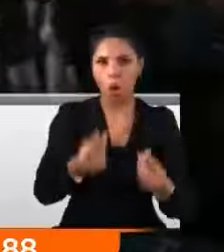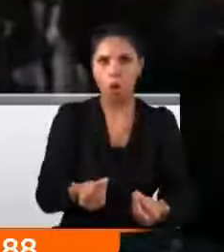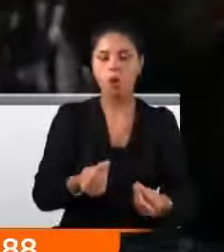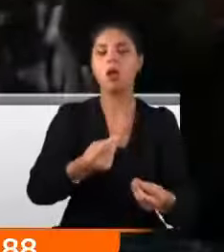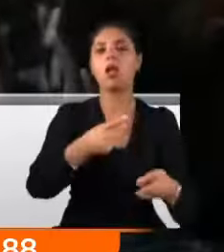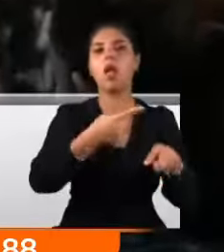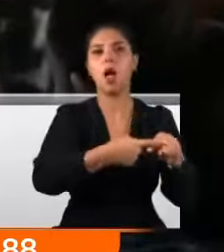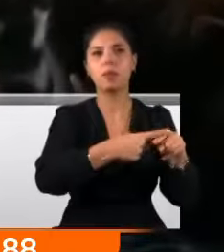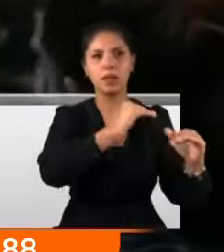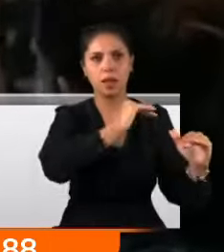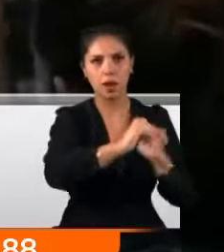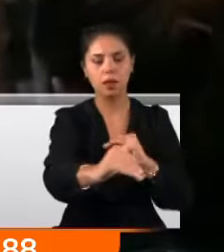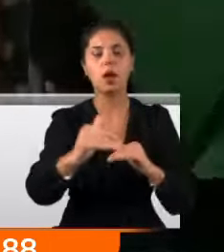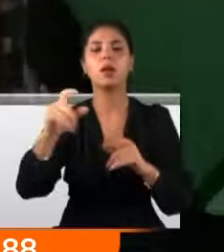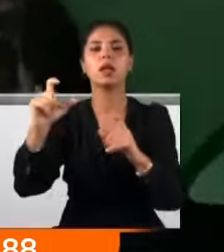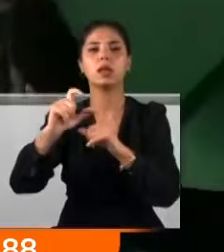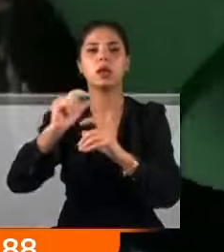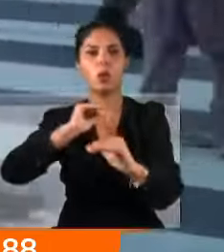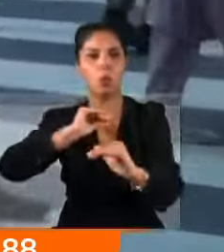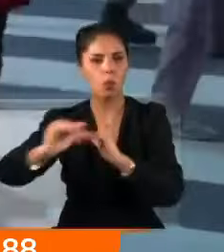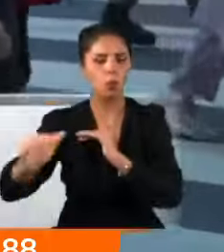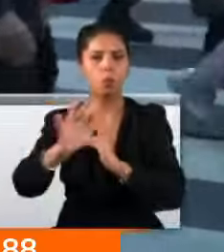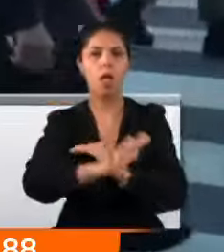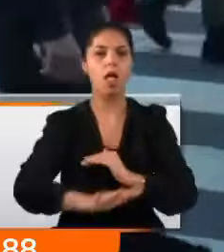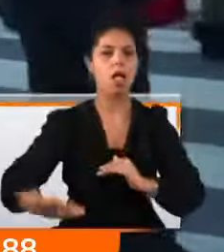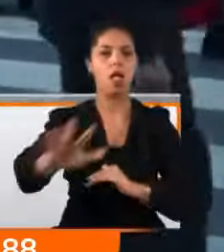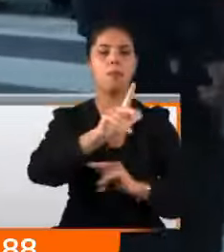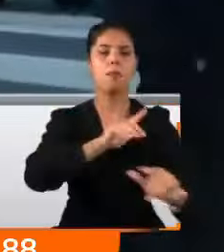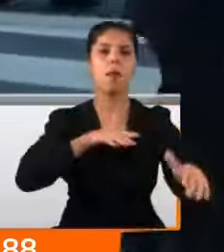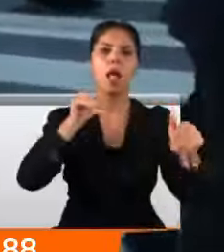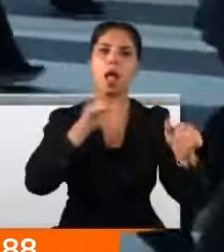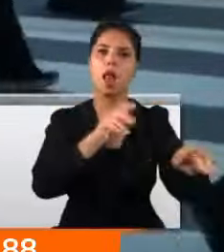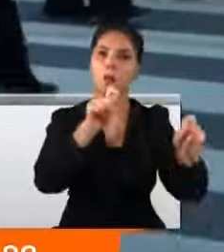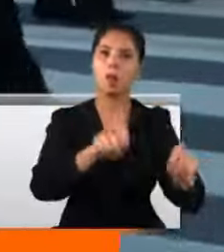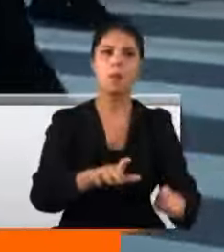halkı da katliamlara karşı ses yükseltti.